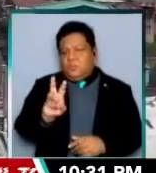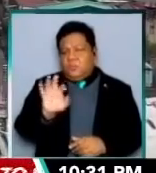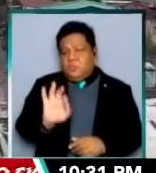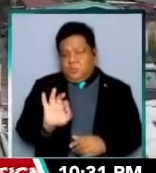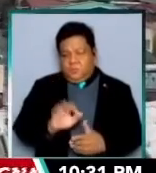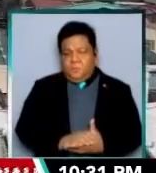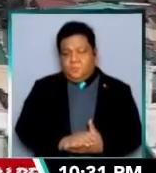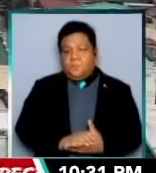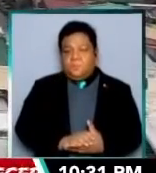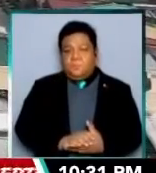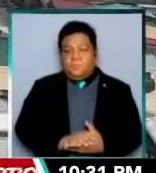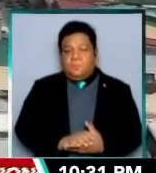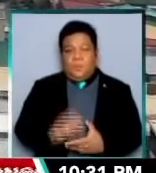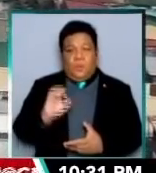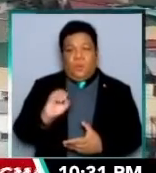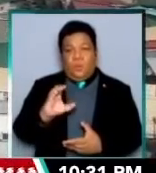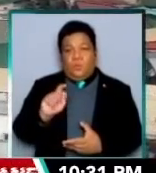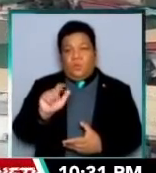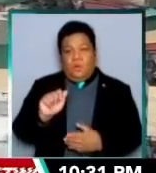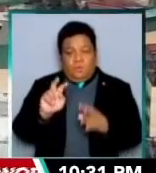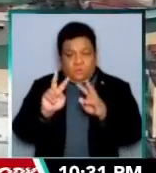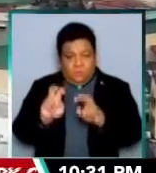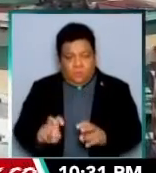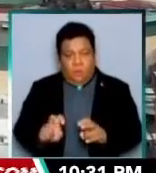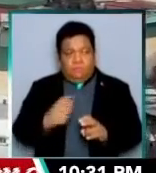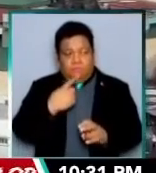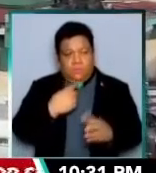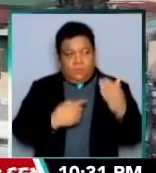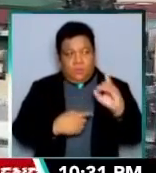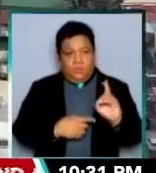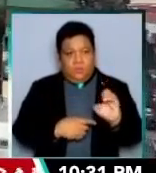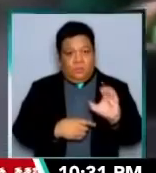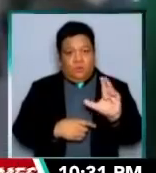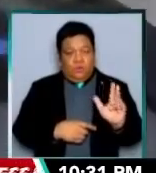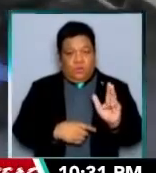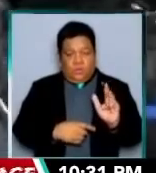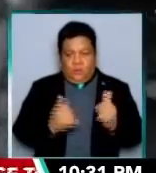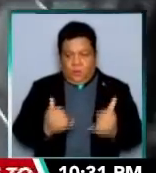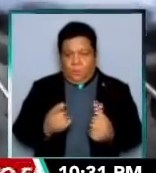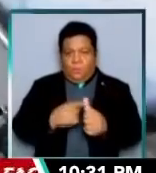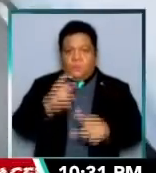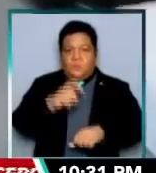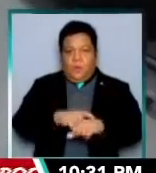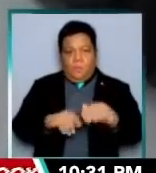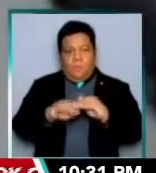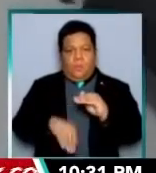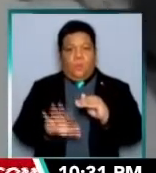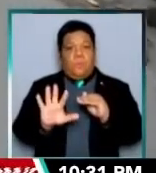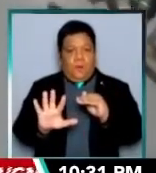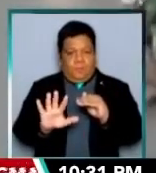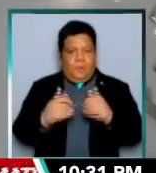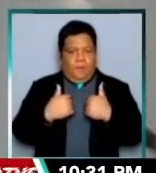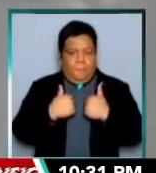Unang beses daw mula noong December 30 na mas mababa sa 5 ang reproduction number sa Metro Manila. Pero hindi raw ibig sabihin ito